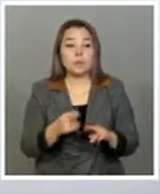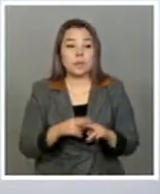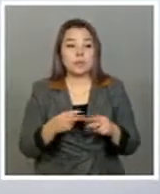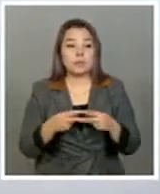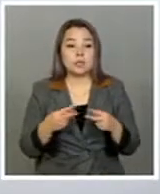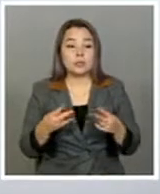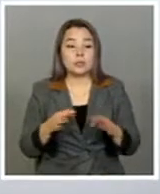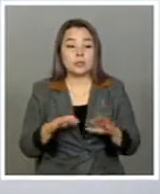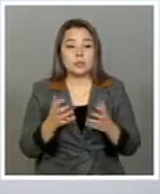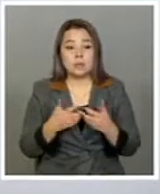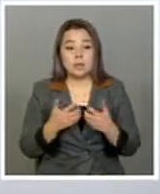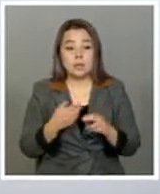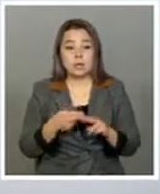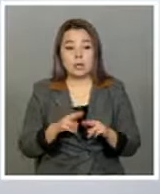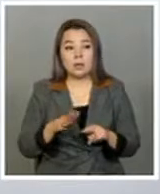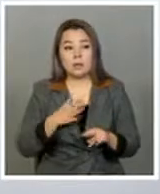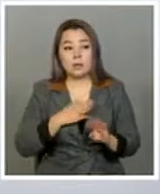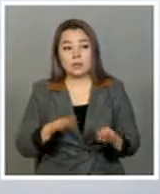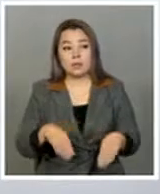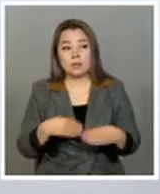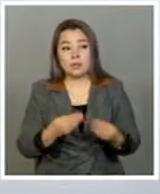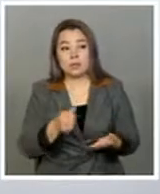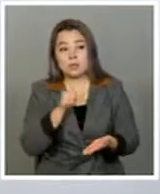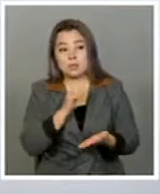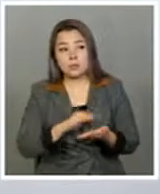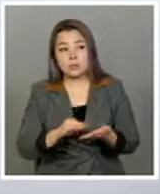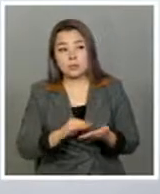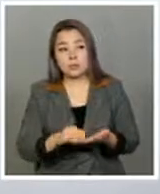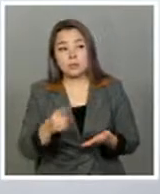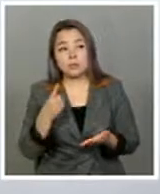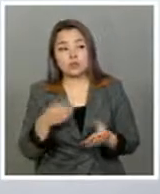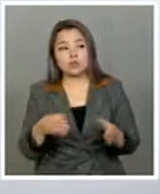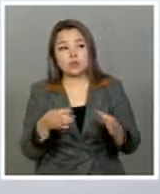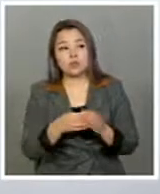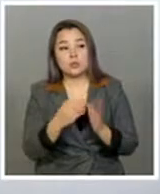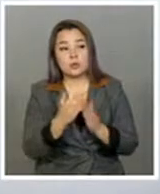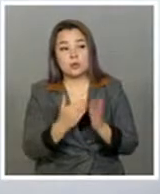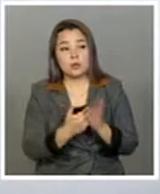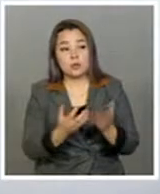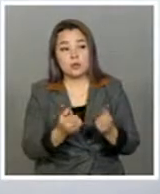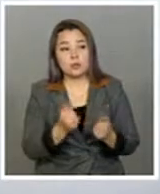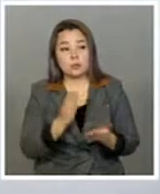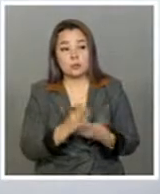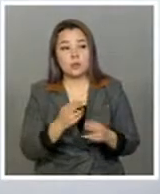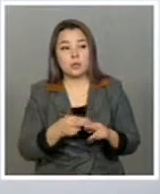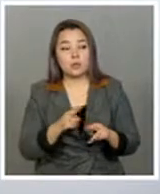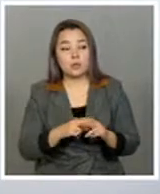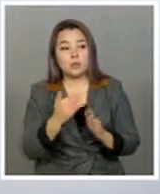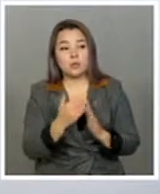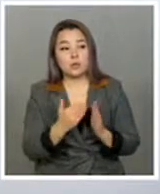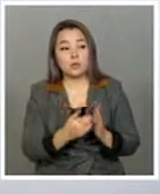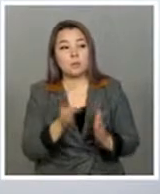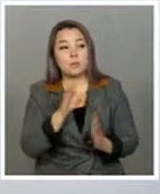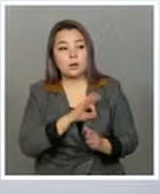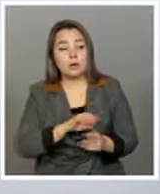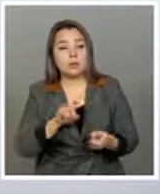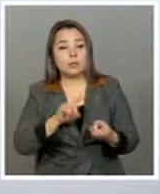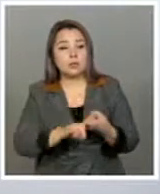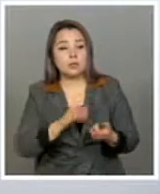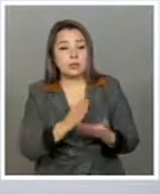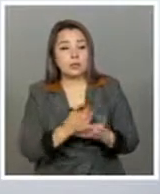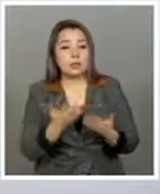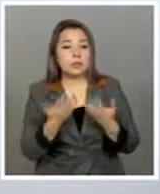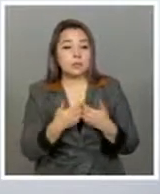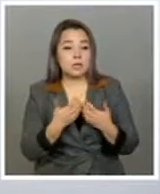үшін, балалар, біз берілгенді бір жүйеге алайық. Осы жүйені пайдалану арқылы